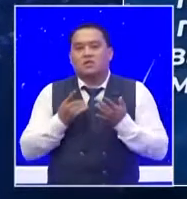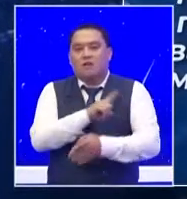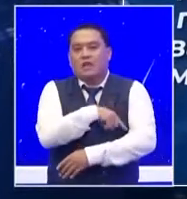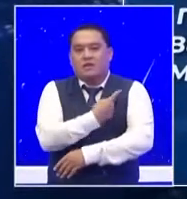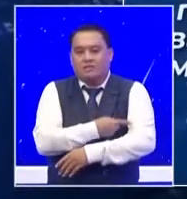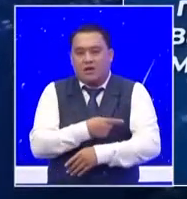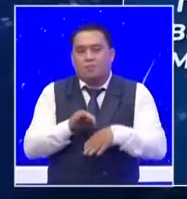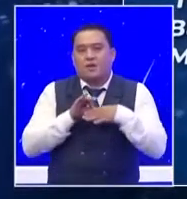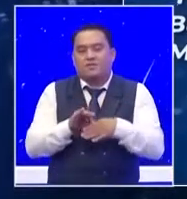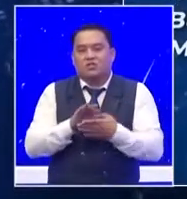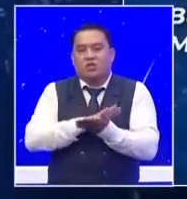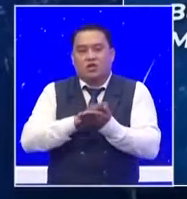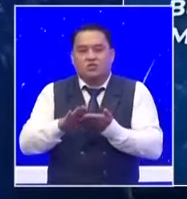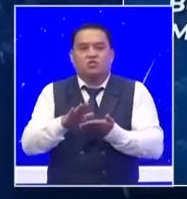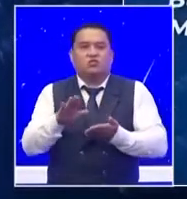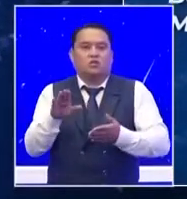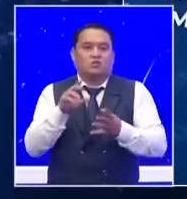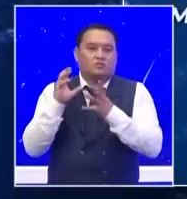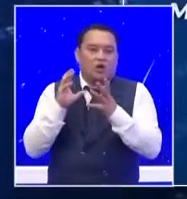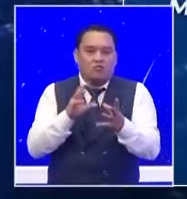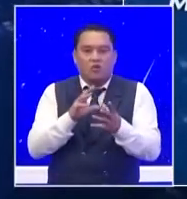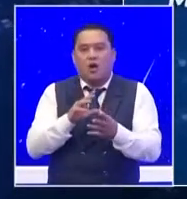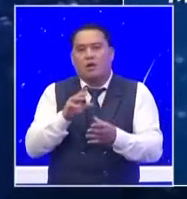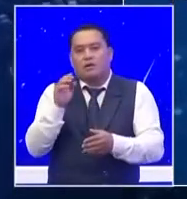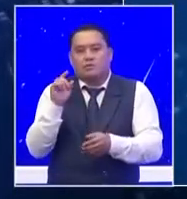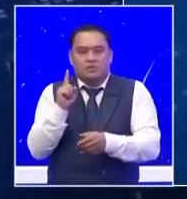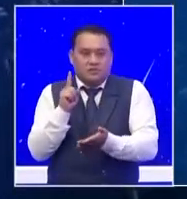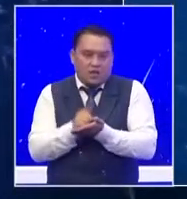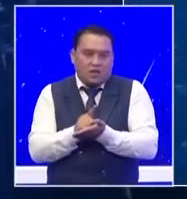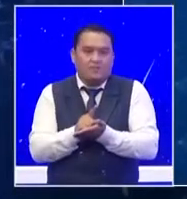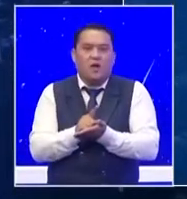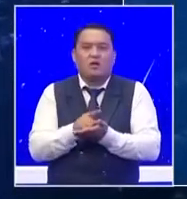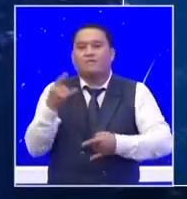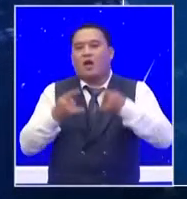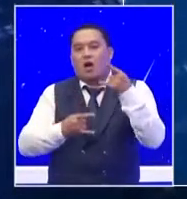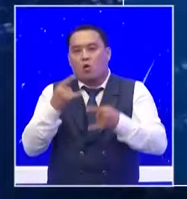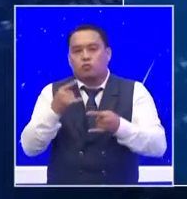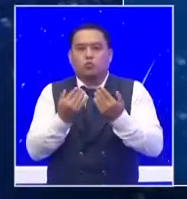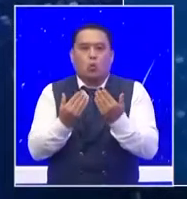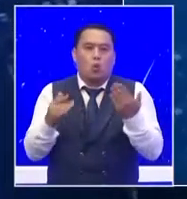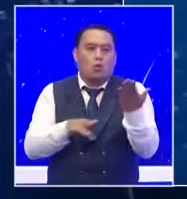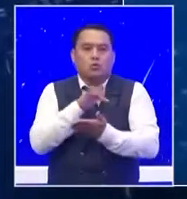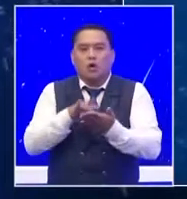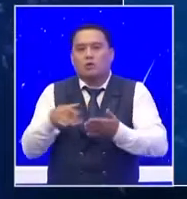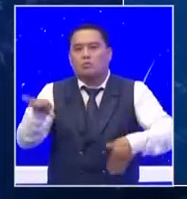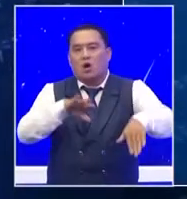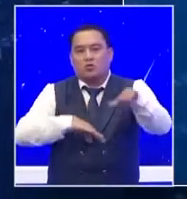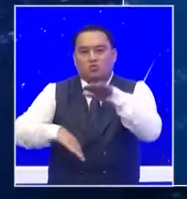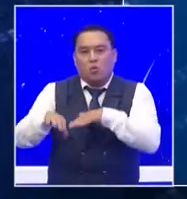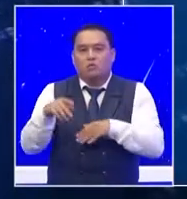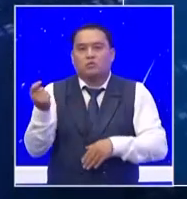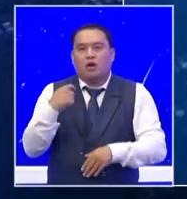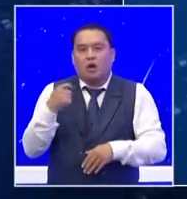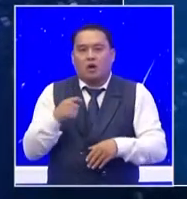санврачей – проветриваемость и дезинфекция салонов на конечных остановках. А вот кинотеатрам, музеям, городским пляжам, аквапаркам и